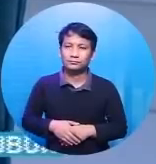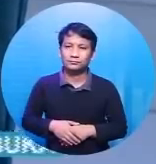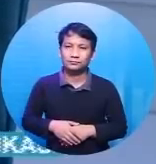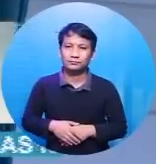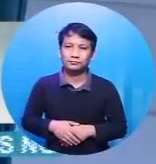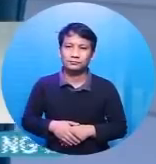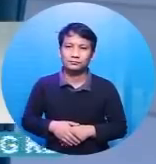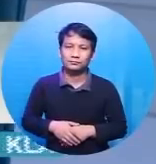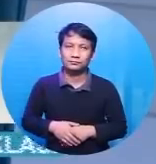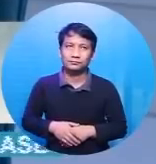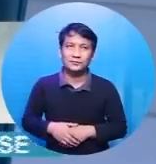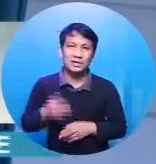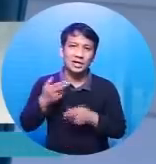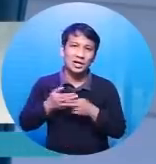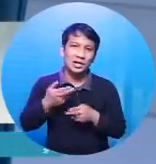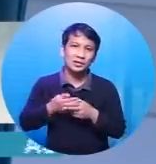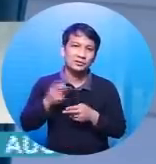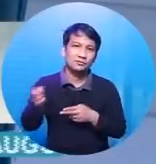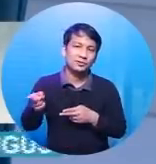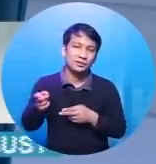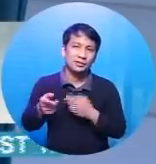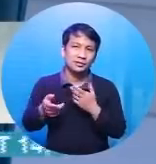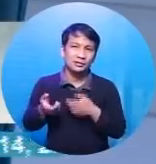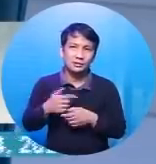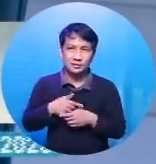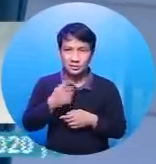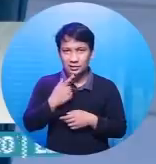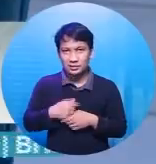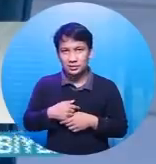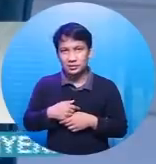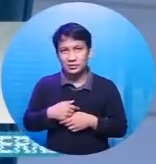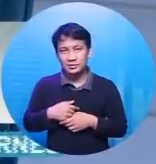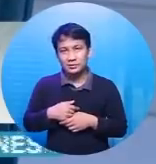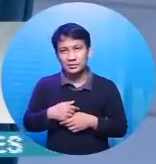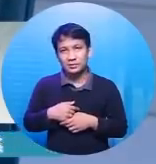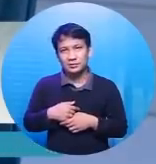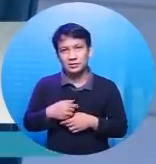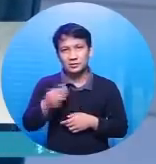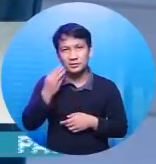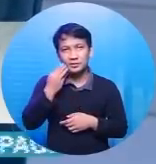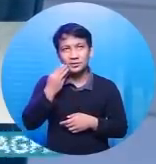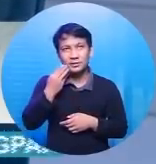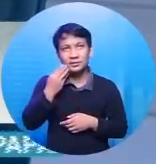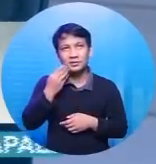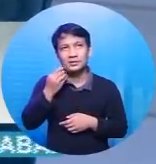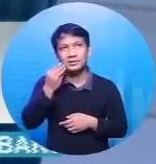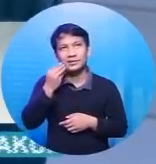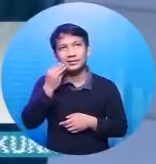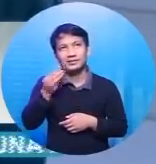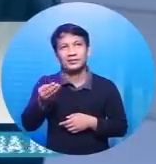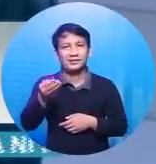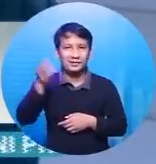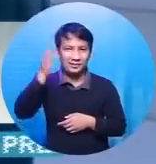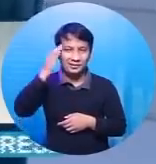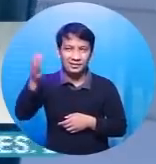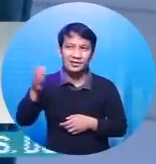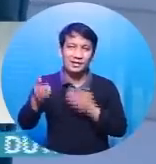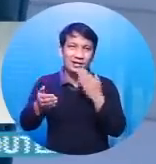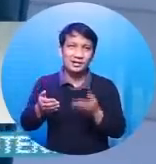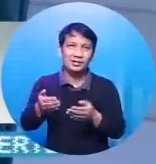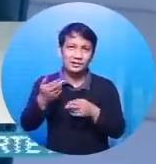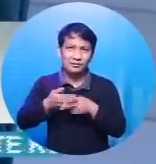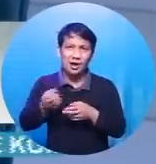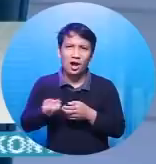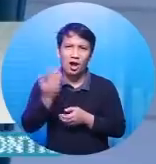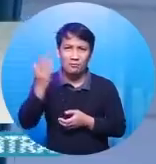Ano pong pangalan nila? Mildred Gamotlong po, sir, idol. Okay, hala. Alam mo ba,